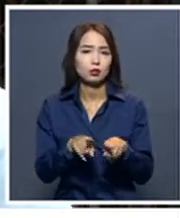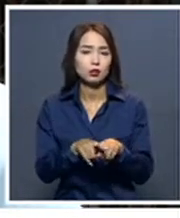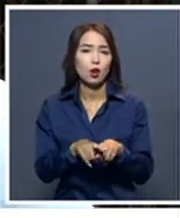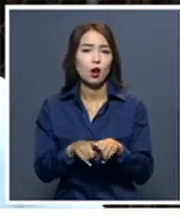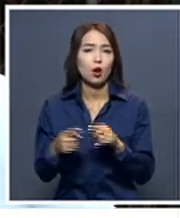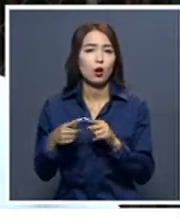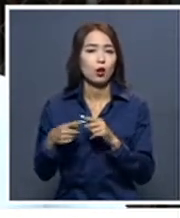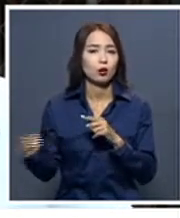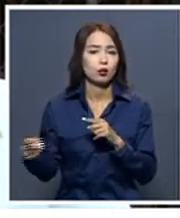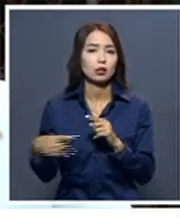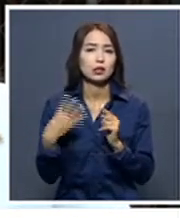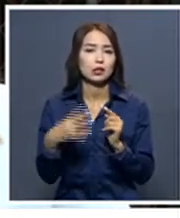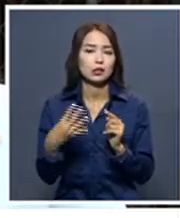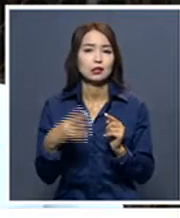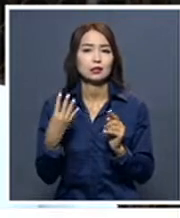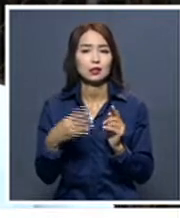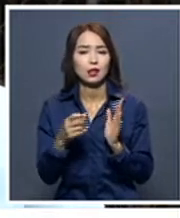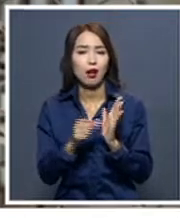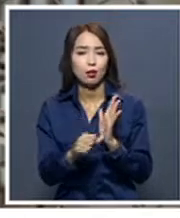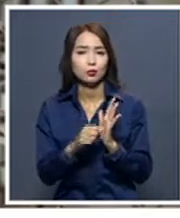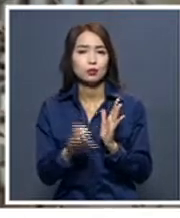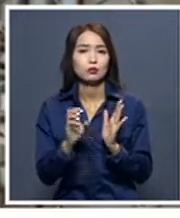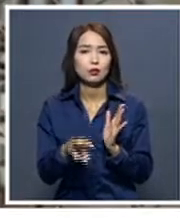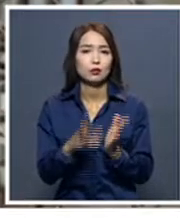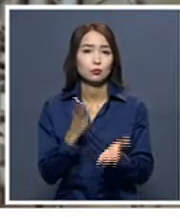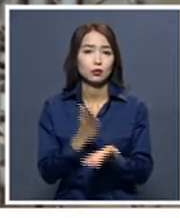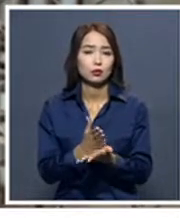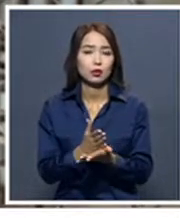ұзындығы 45-60 сантиметр болады.